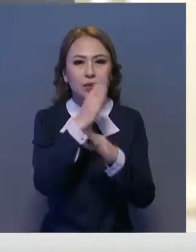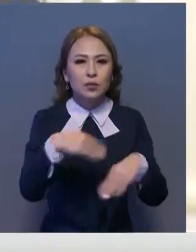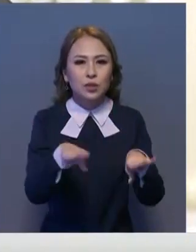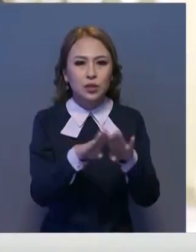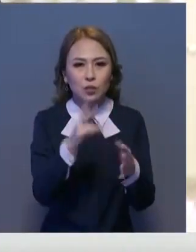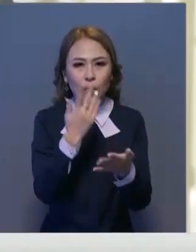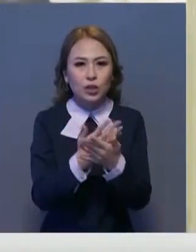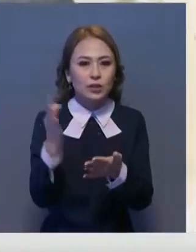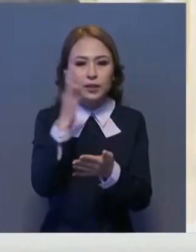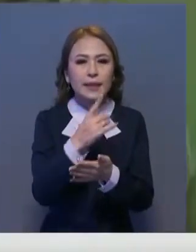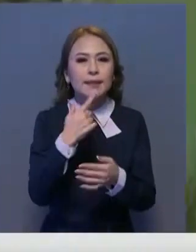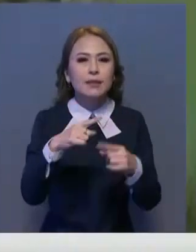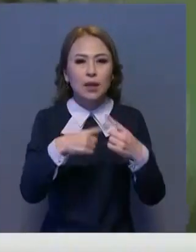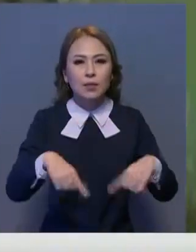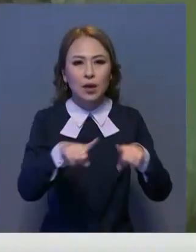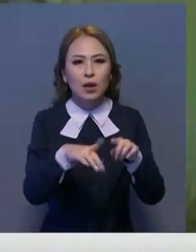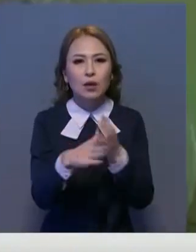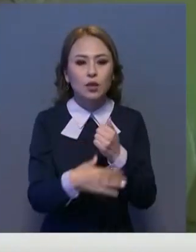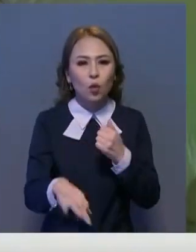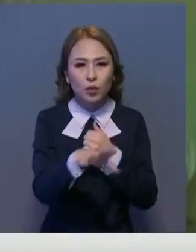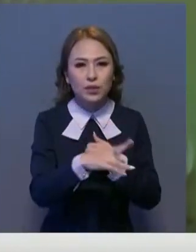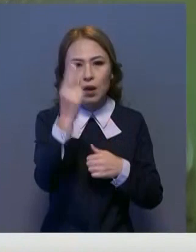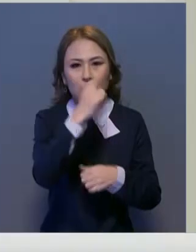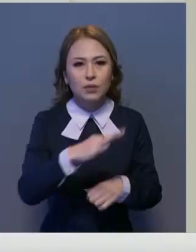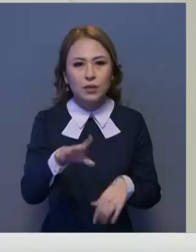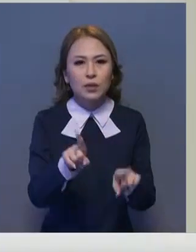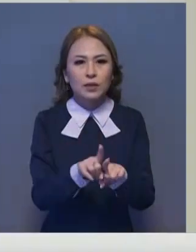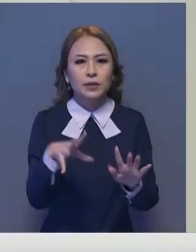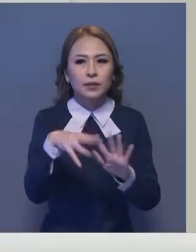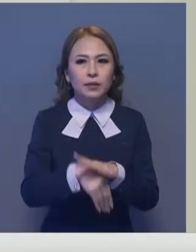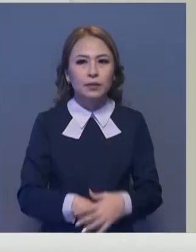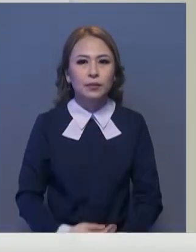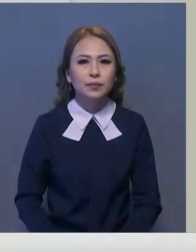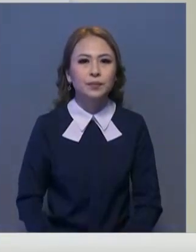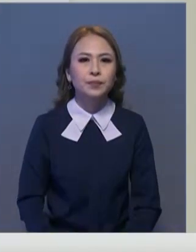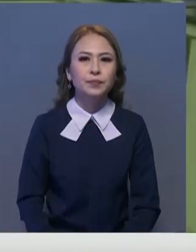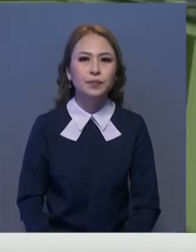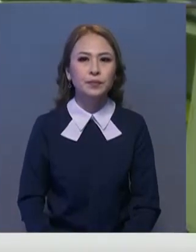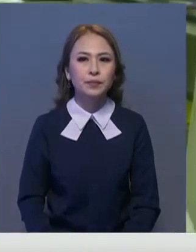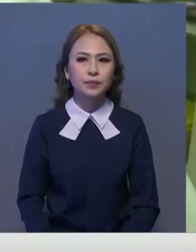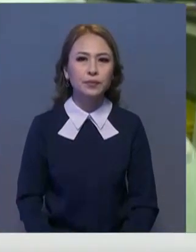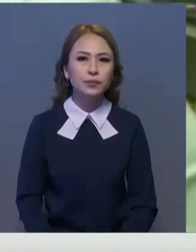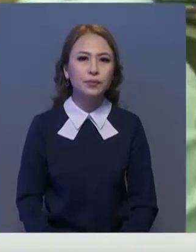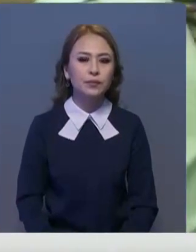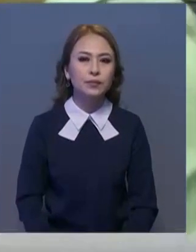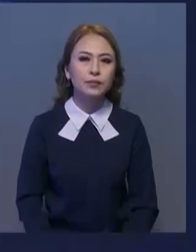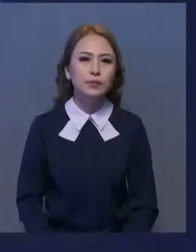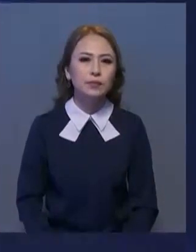эпид көрсеткіш бойынша қызыл аймаққа Атырау облысымен бірге Ақмола облысы да еніп отыр.